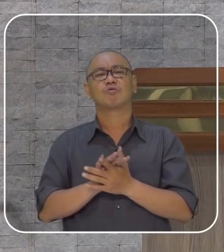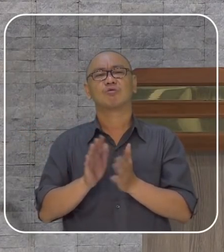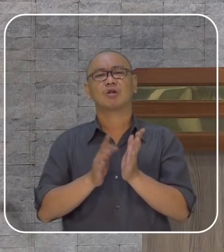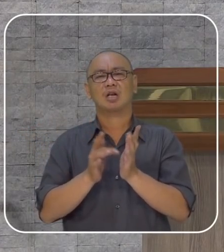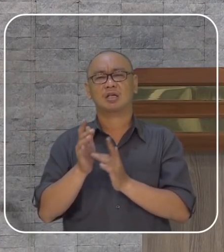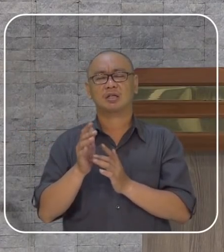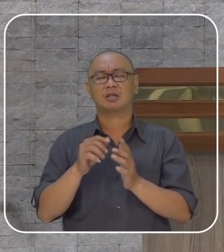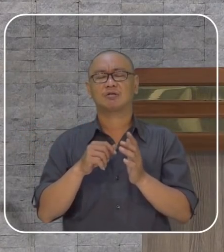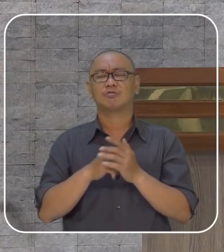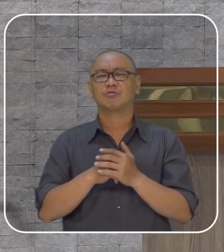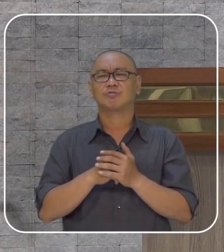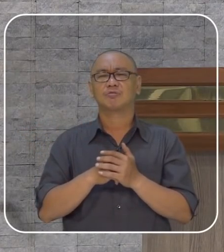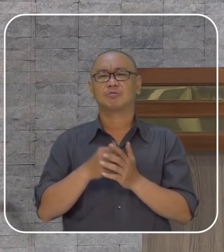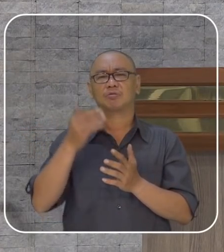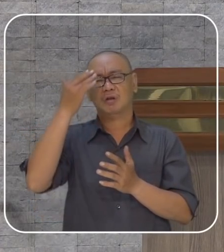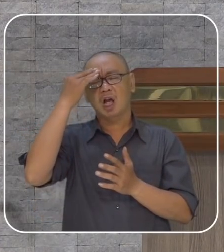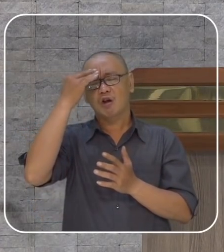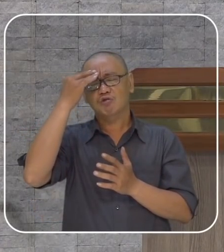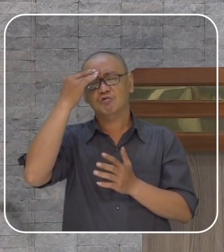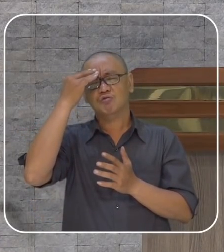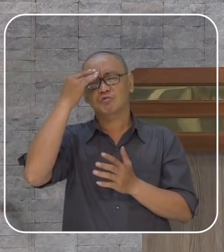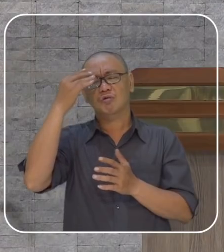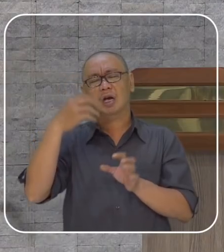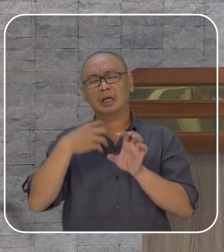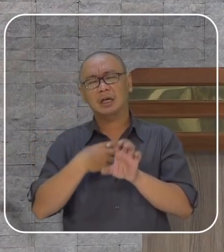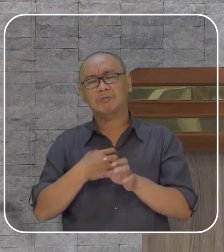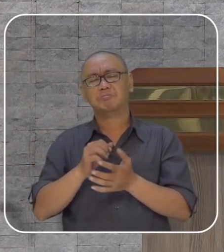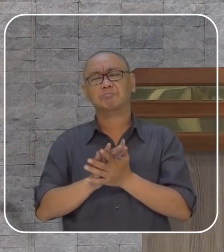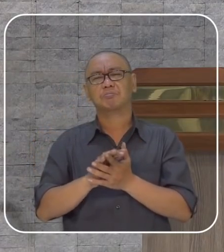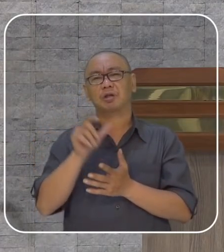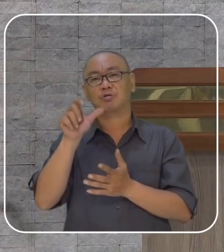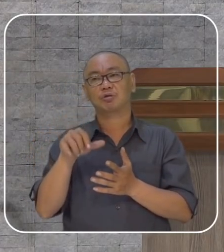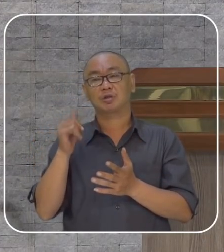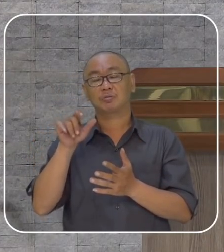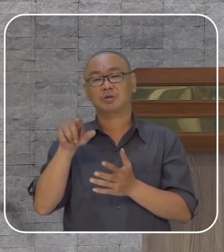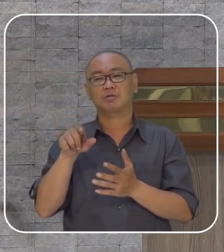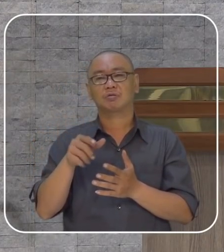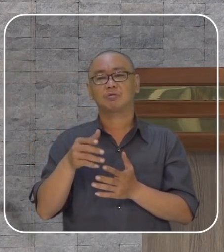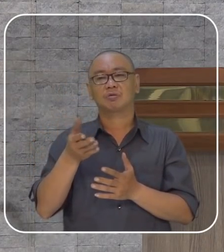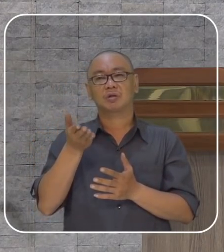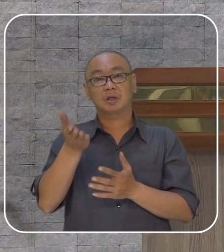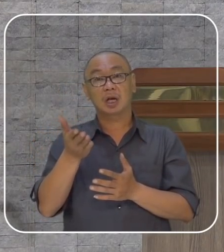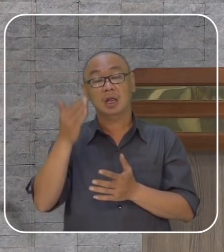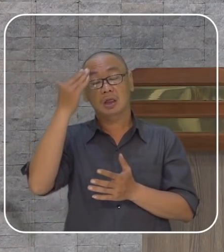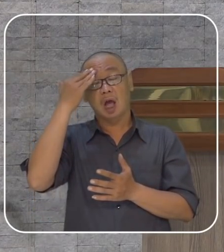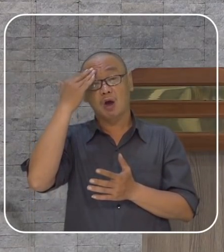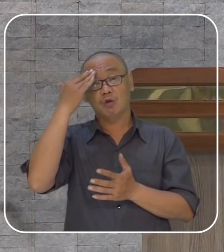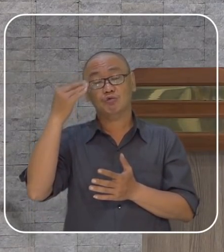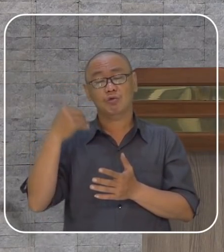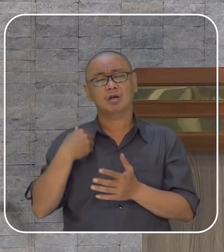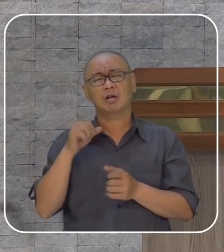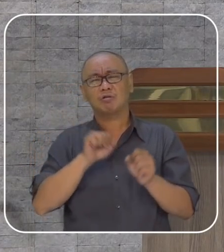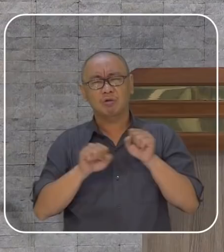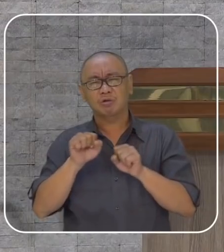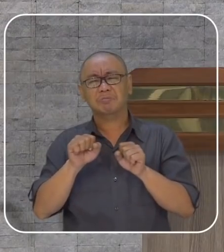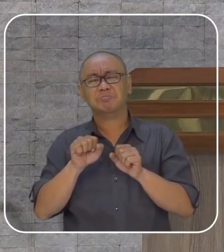Dan Yesus mengetahui hakikat manusia seperti itu. Ia mengetahui kegoyahan dan ketidaktetapan